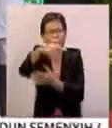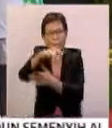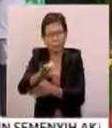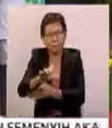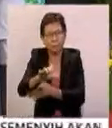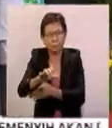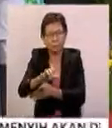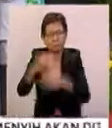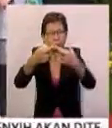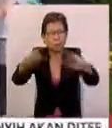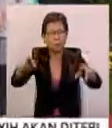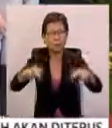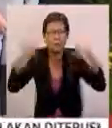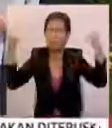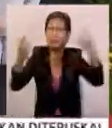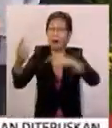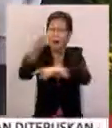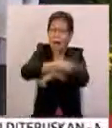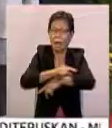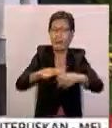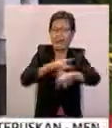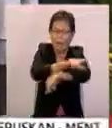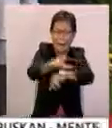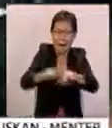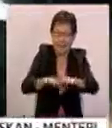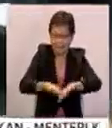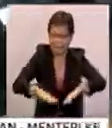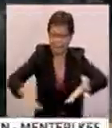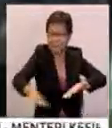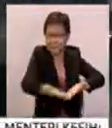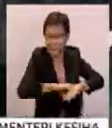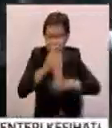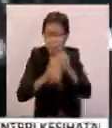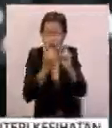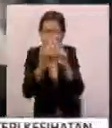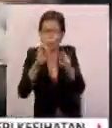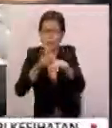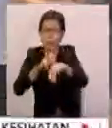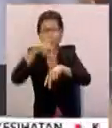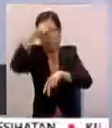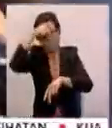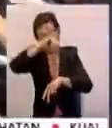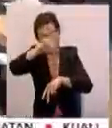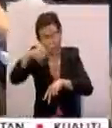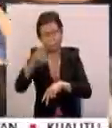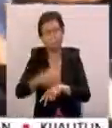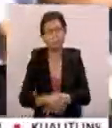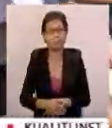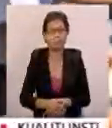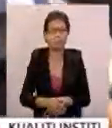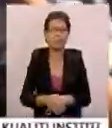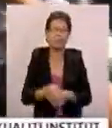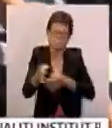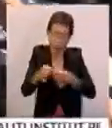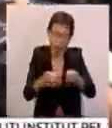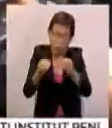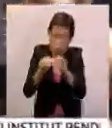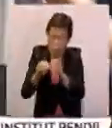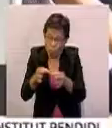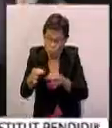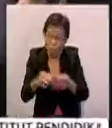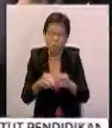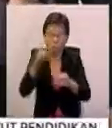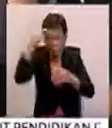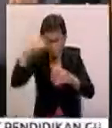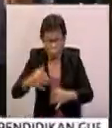media selepas merasmikan sambutan Hari Lanskap Negara 2019 di Taman Botani Putrajaya. Mengulas lanjut mengenai sama ada